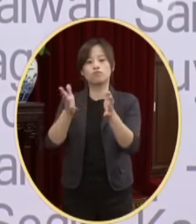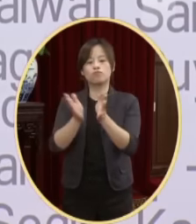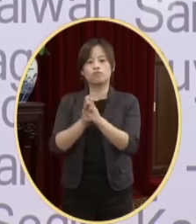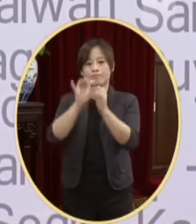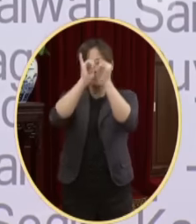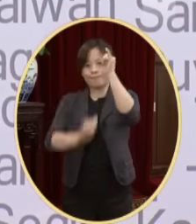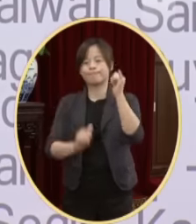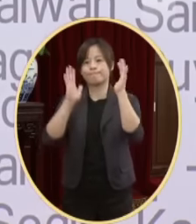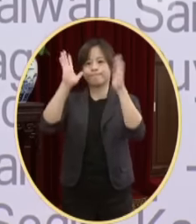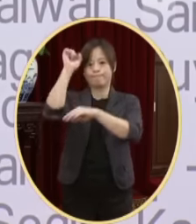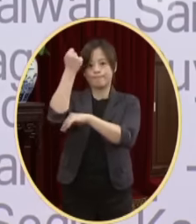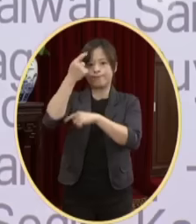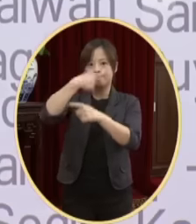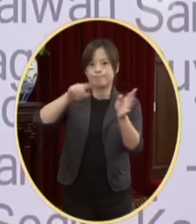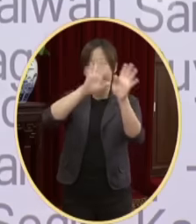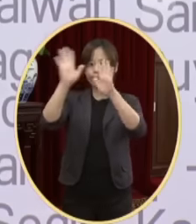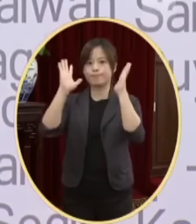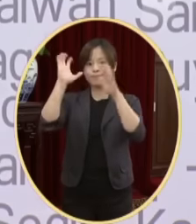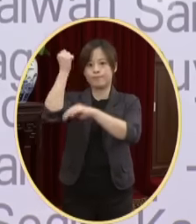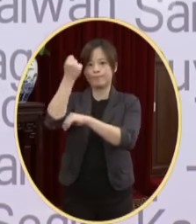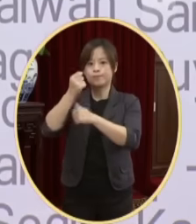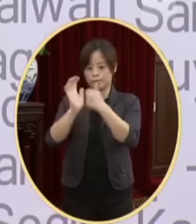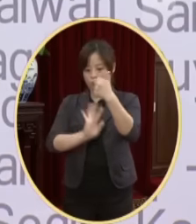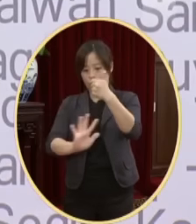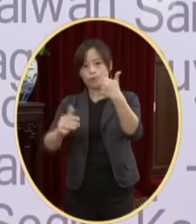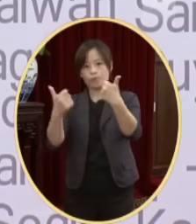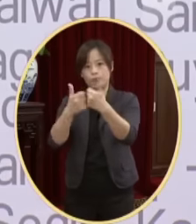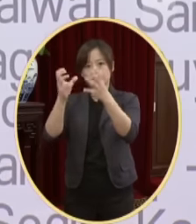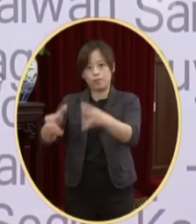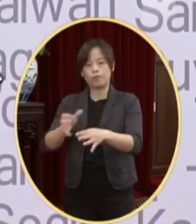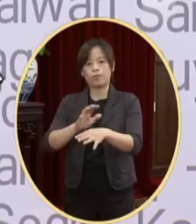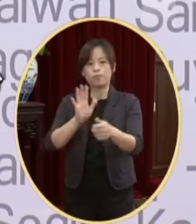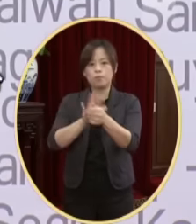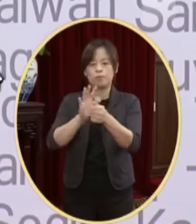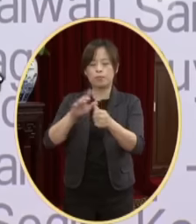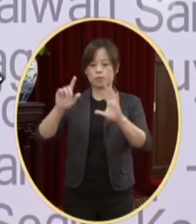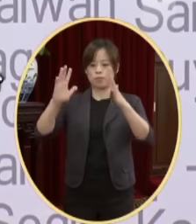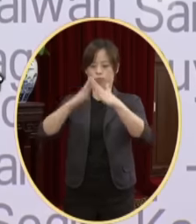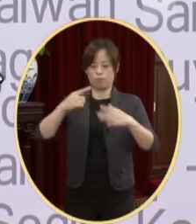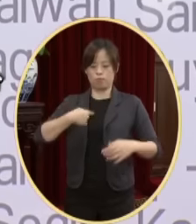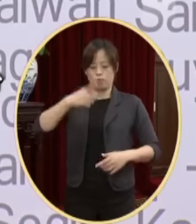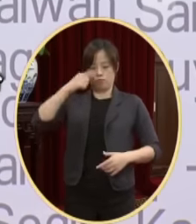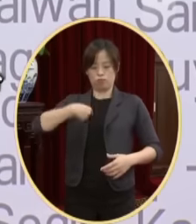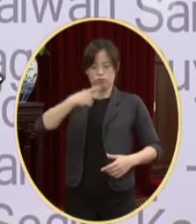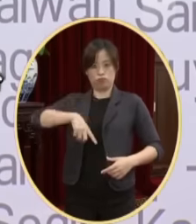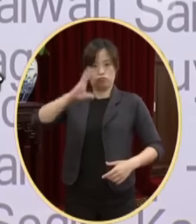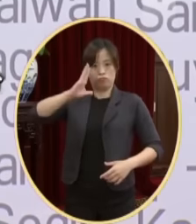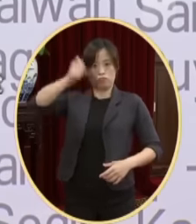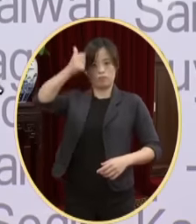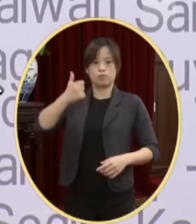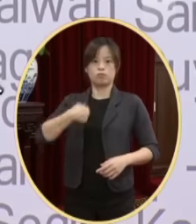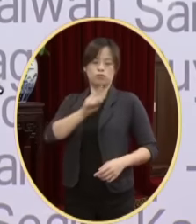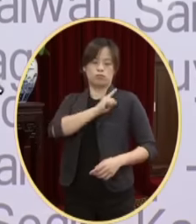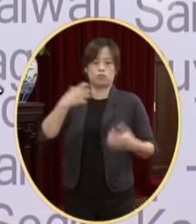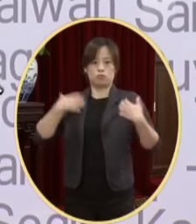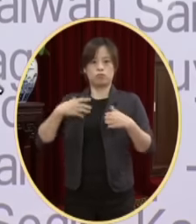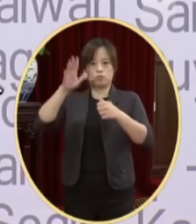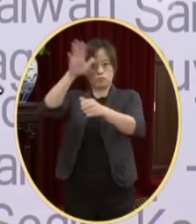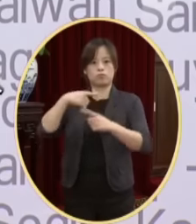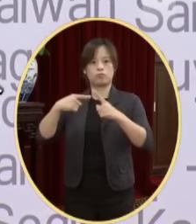史正义与转型正义委员会，我会以国家元首的身份亲自担任召集